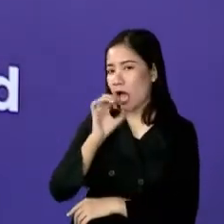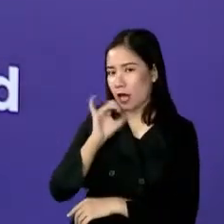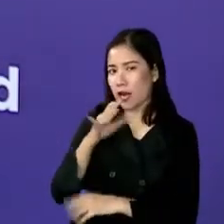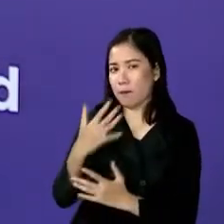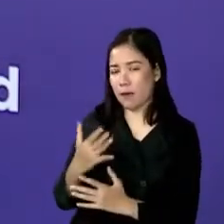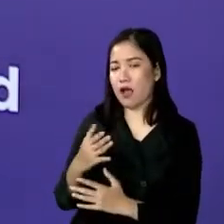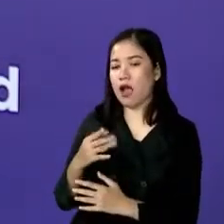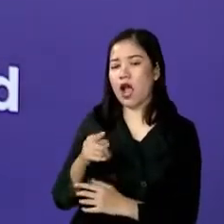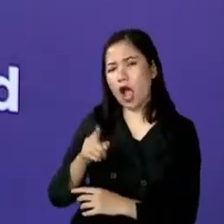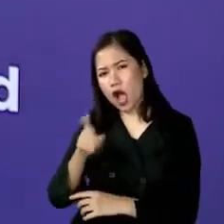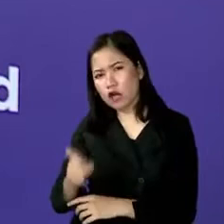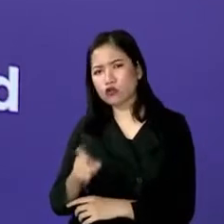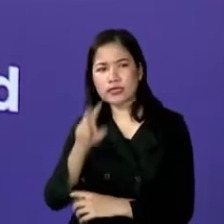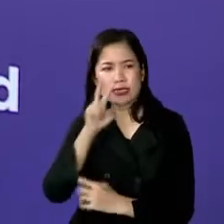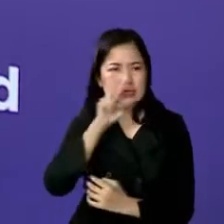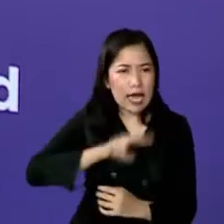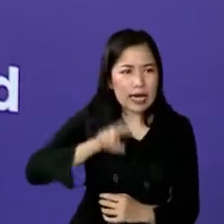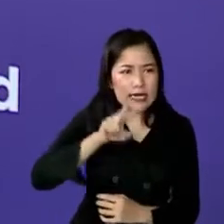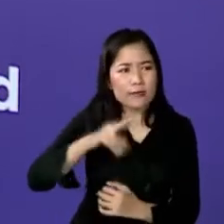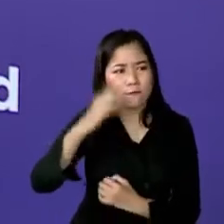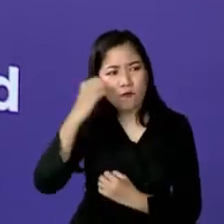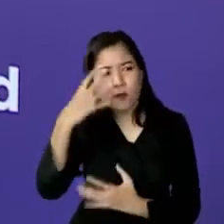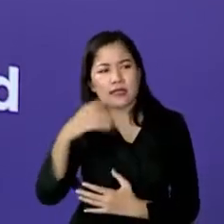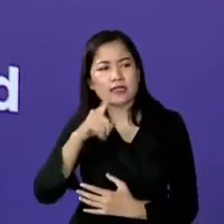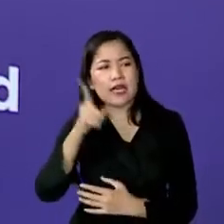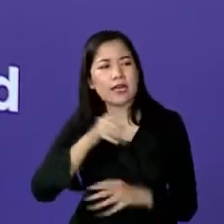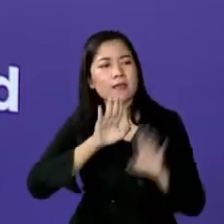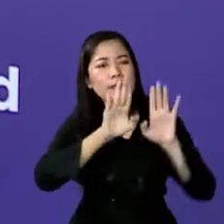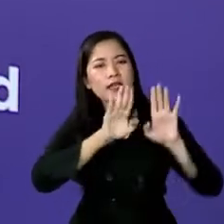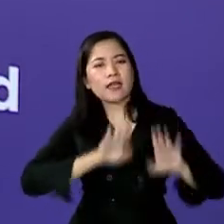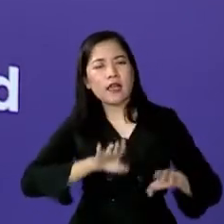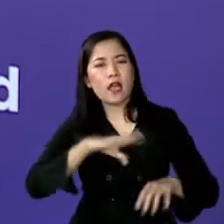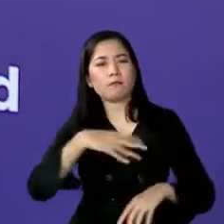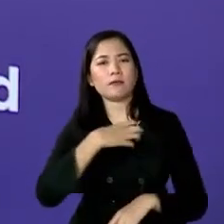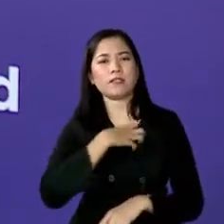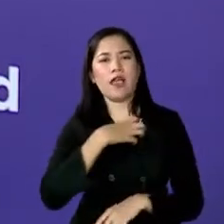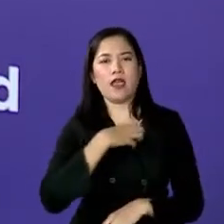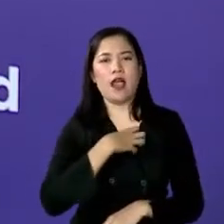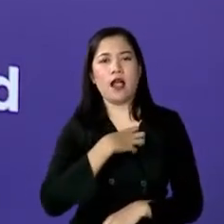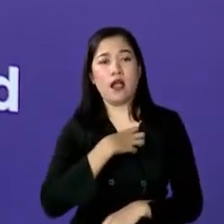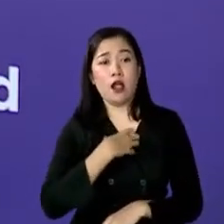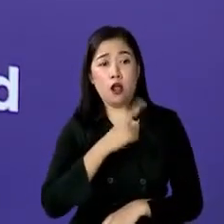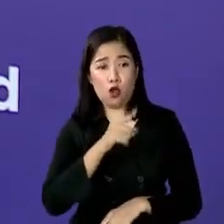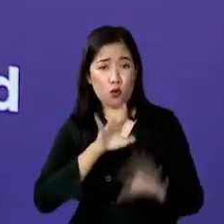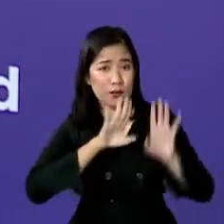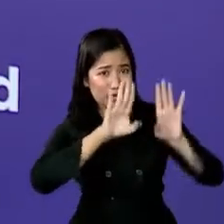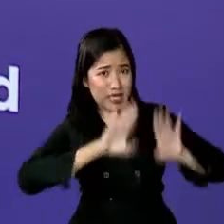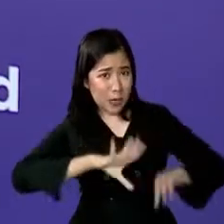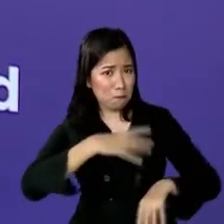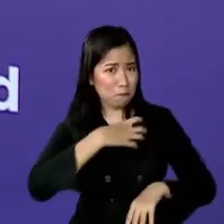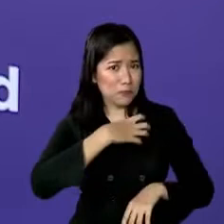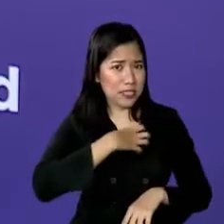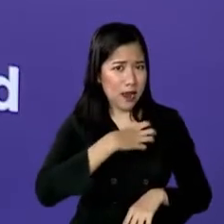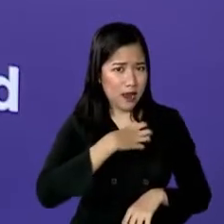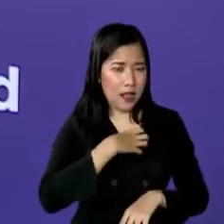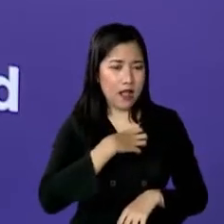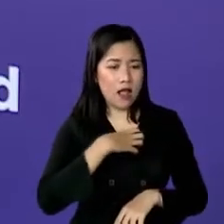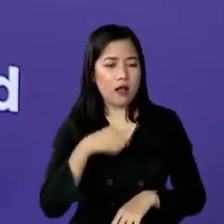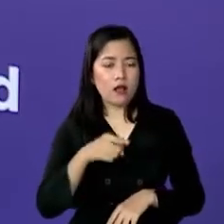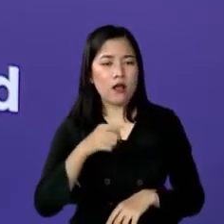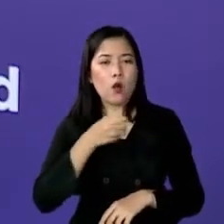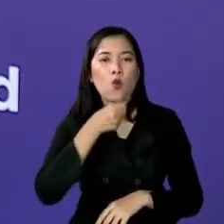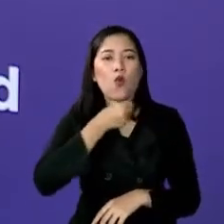mencari informasi dari media-media terpercaya karena media-media yang terpercaya itu tentu para